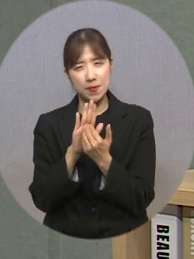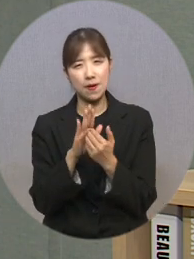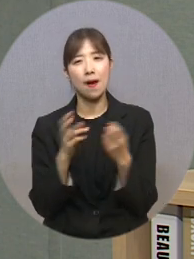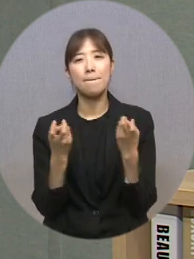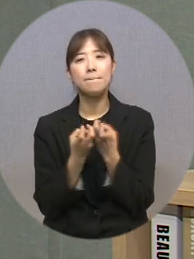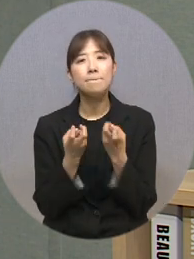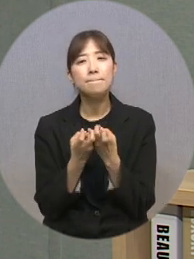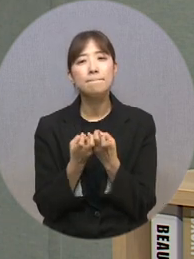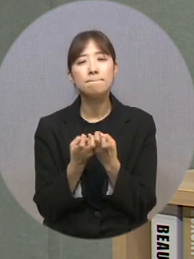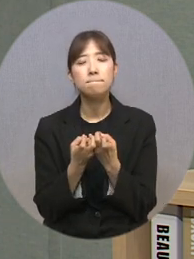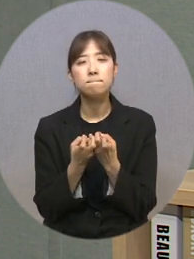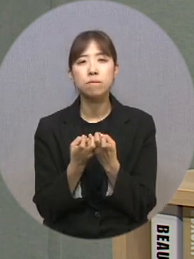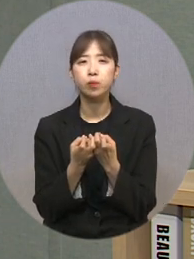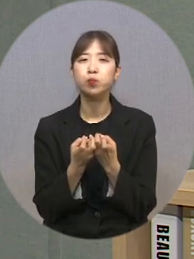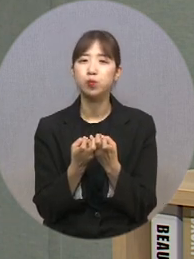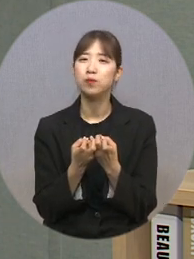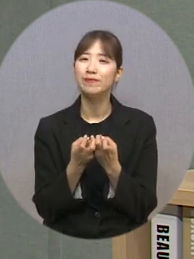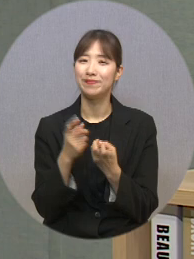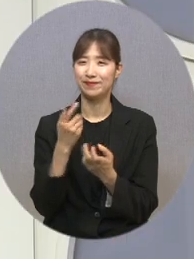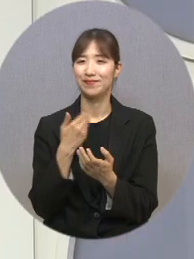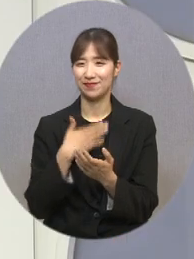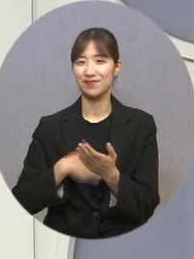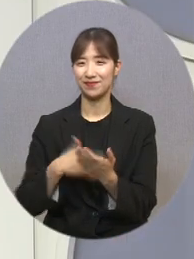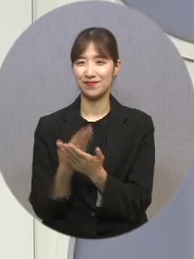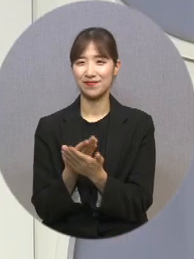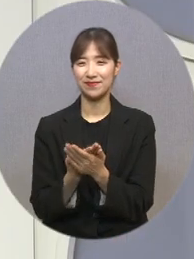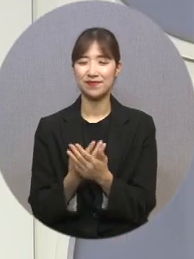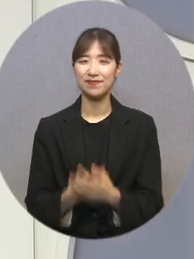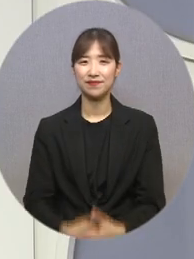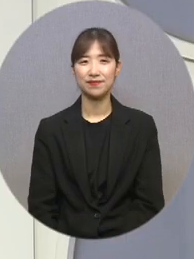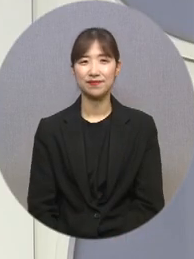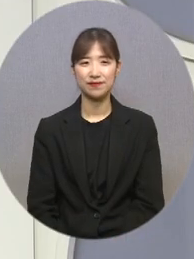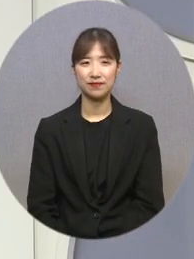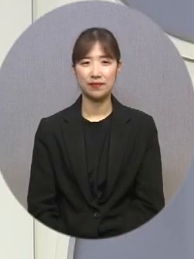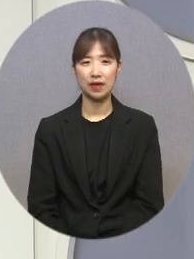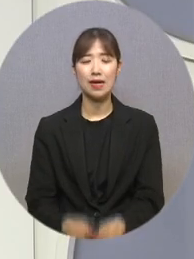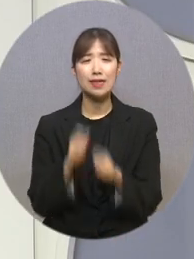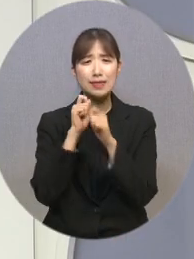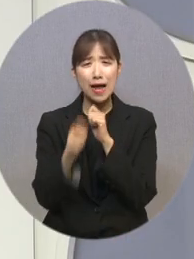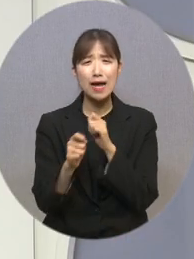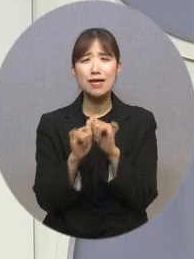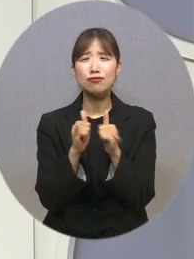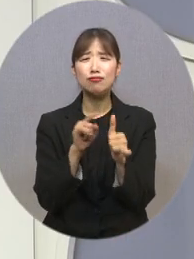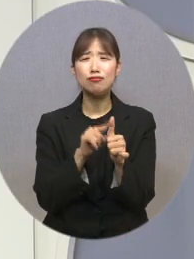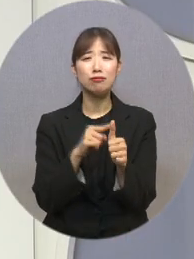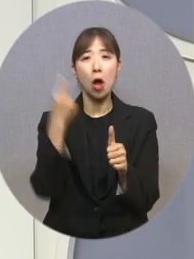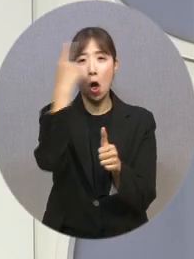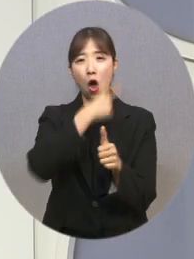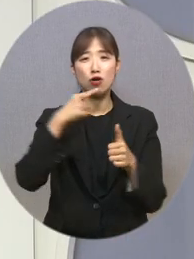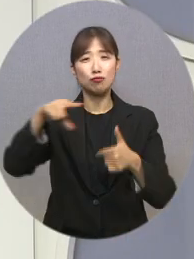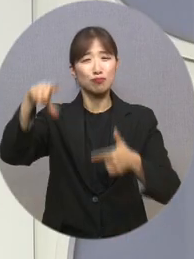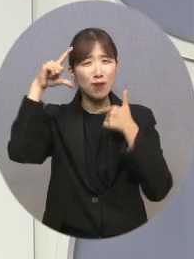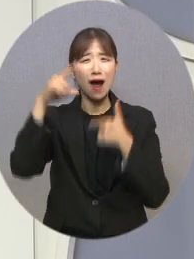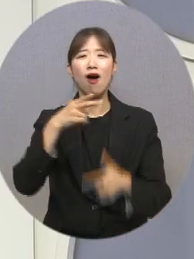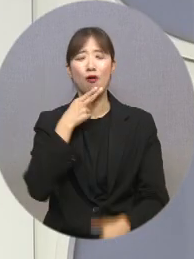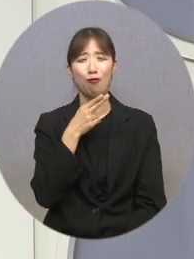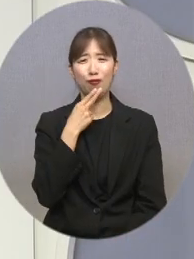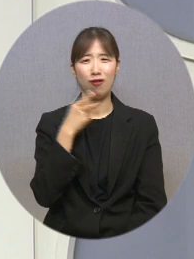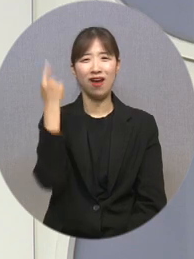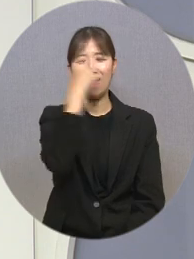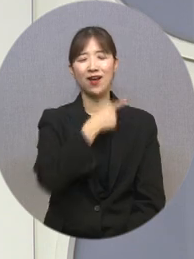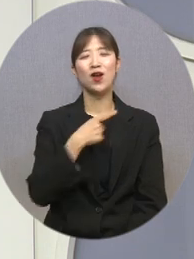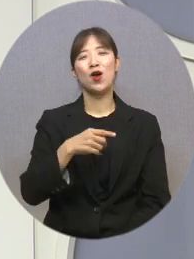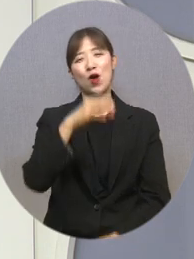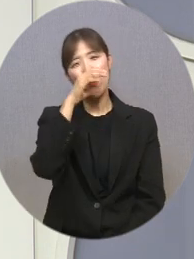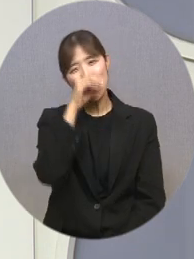예방책으로 좀 말씀 좀 해주시죠. 근데 보통 사기꾼은 얼굴에 사기꾼이라고 안 써 있죠. 굉장히 서운한 얼굴을